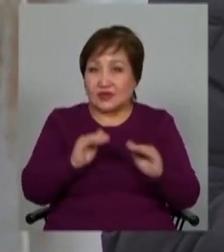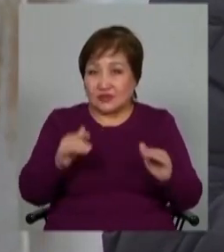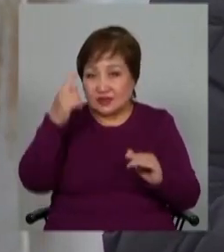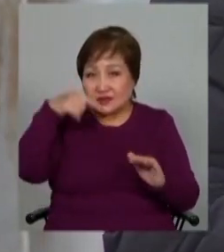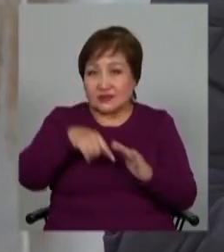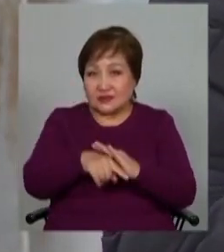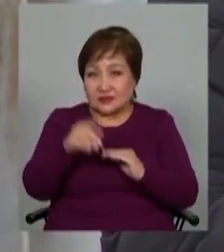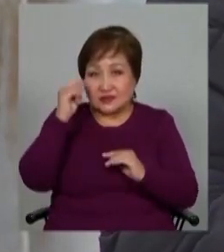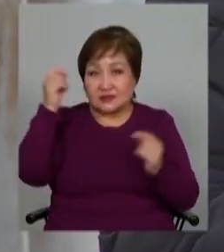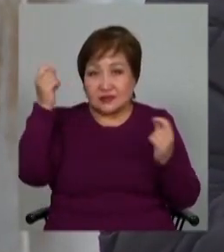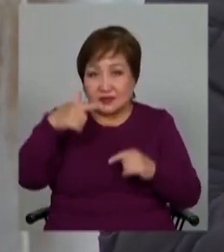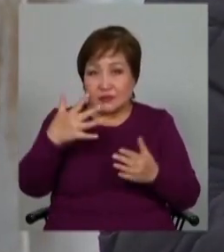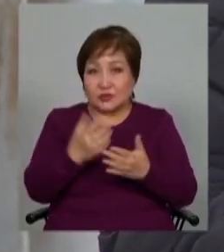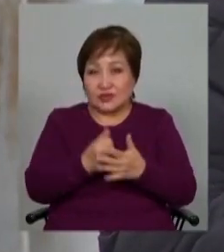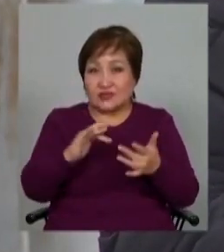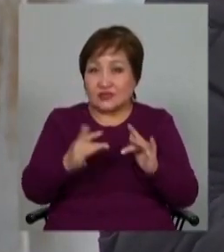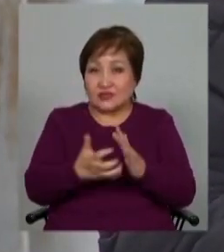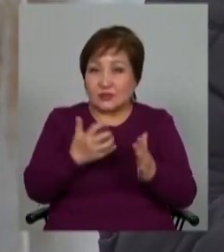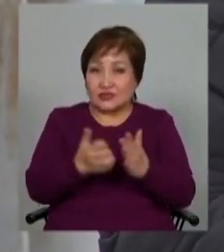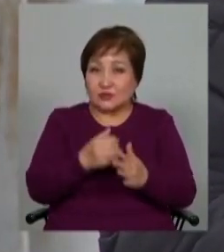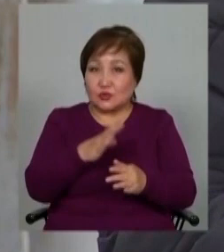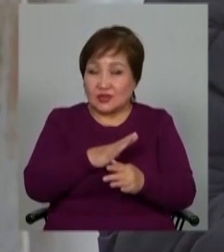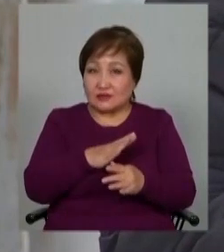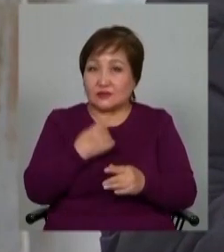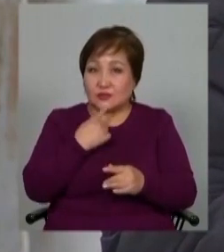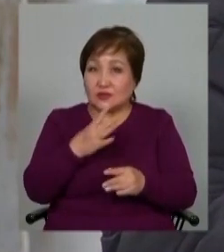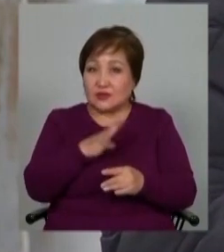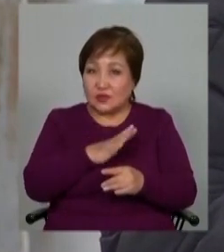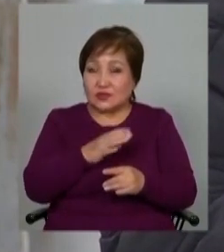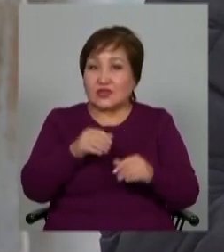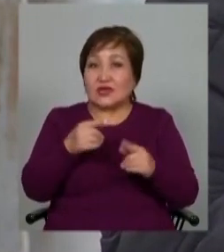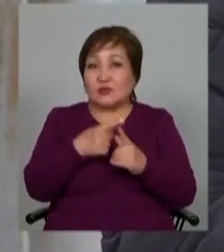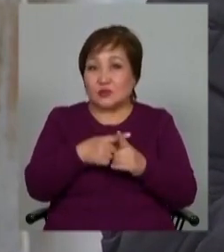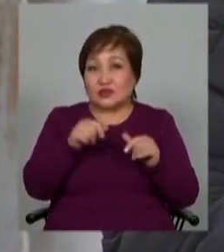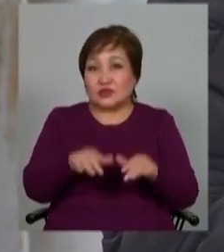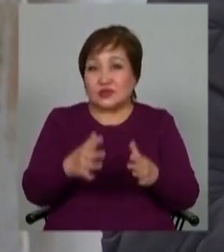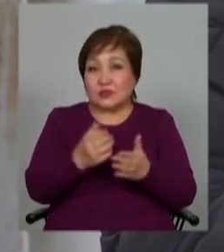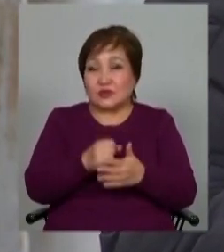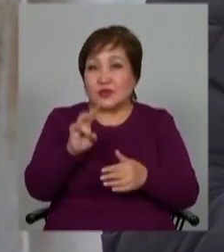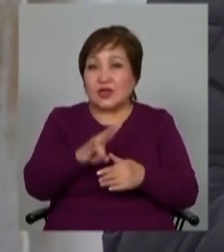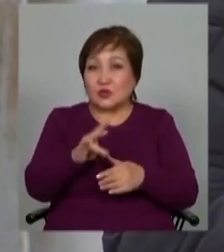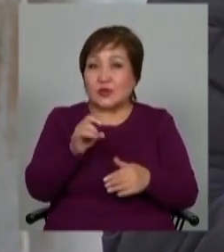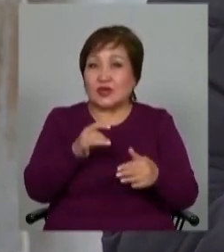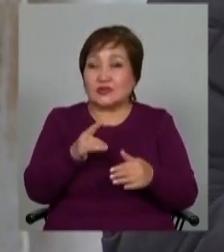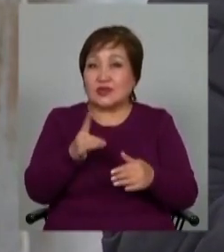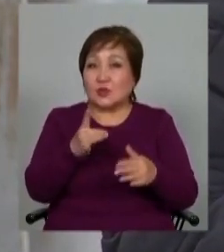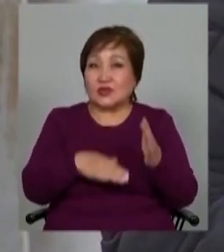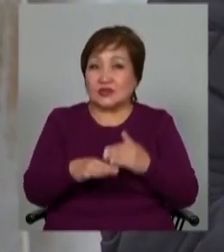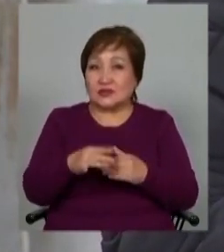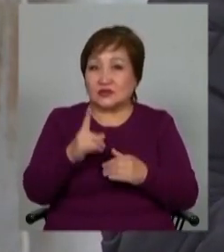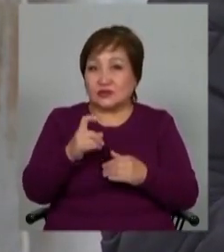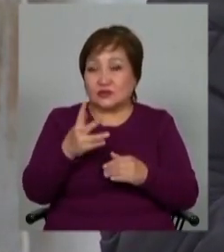тапшылығы кедергі келтіріпті. Бүгінде бұл мәселе оң шешімін тауып, Наурызбай ауданының өзінде 700 шаңыраққа интернет желісі